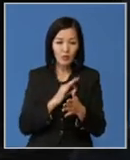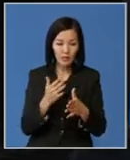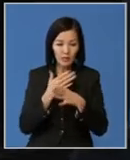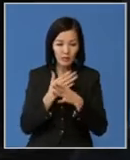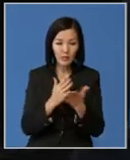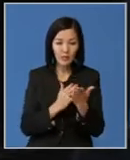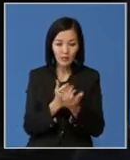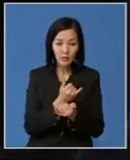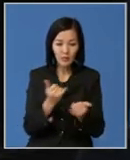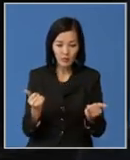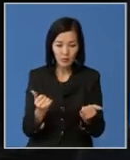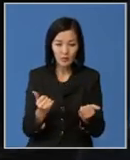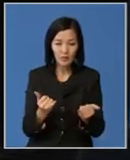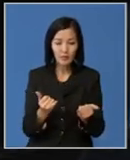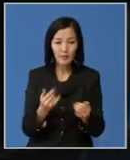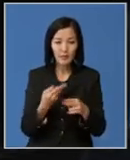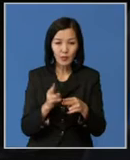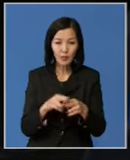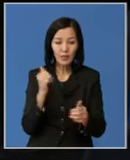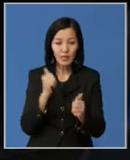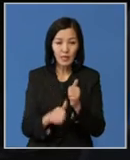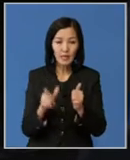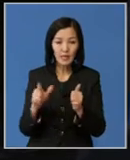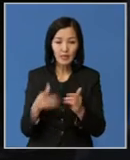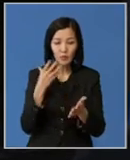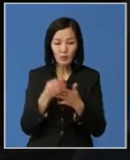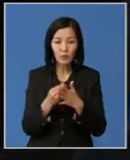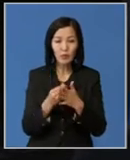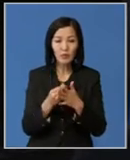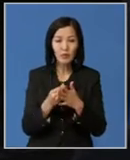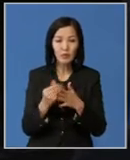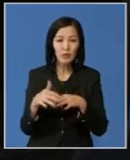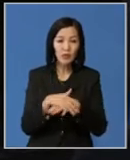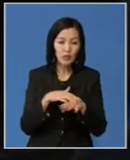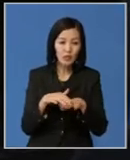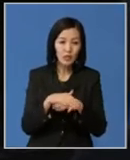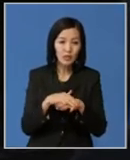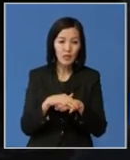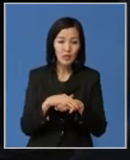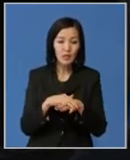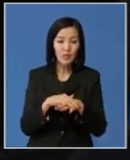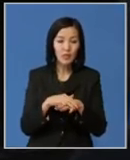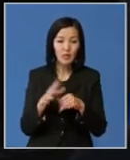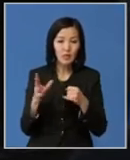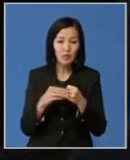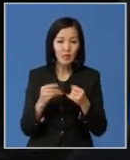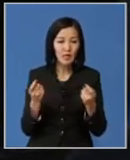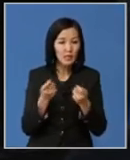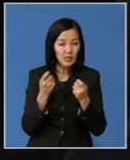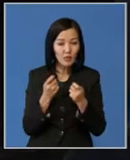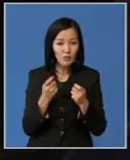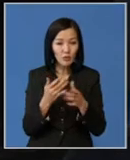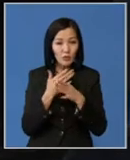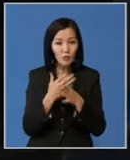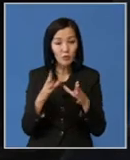етіп жатырмыз, осы жерде. Сондықтан әр азамат осындай өзінің туған жеріне, туған еліне осындай бір кішкентай болса да